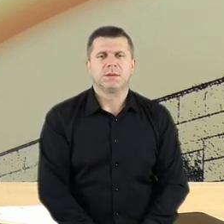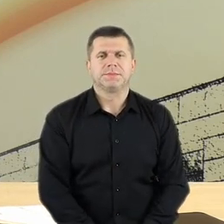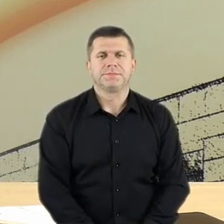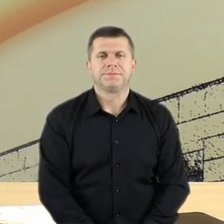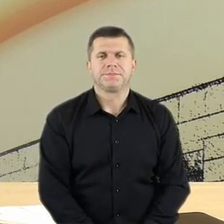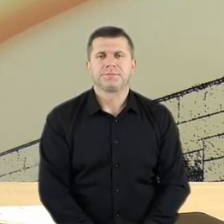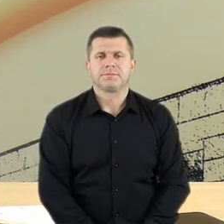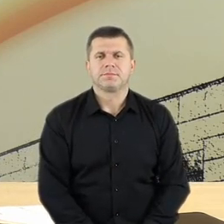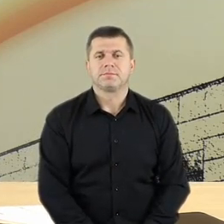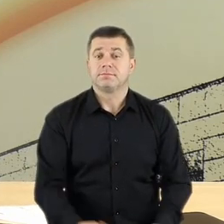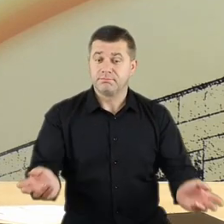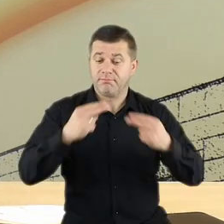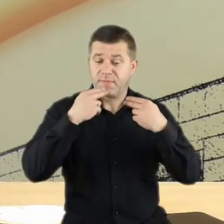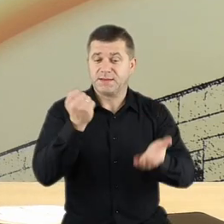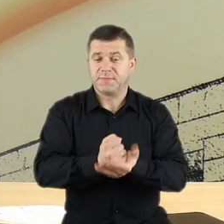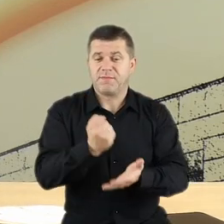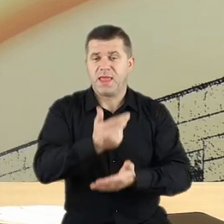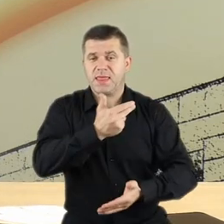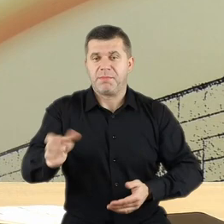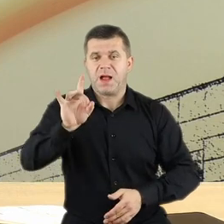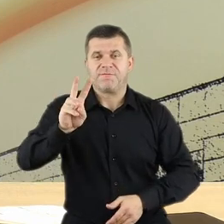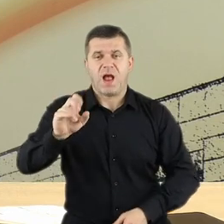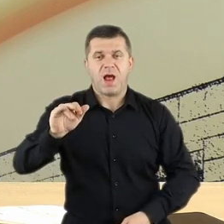na wracając do gwary